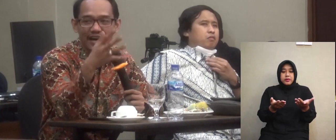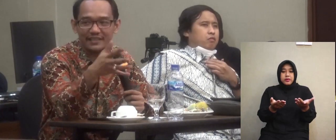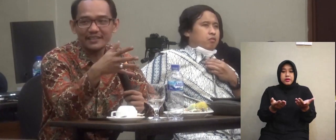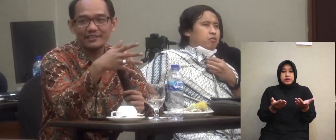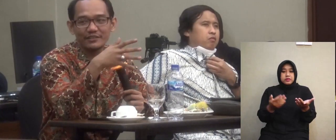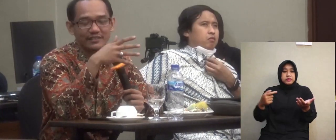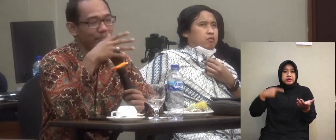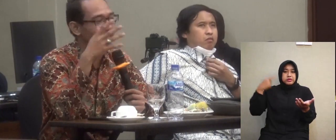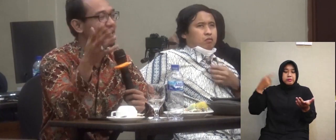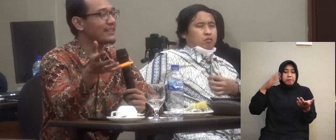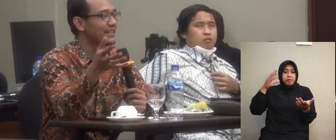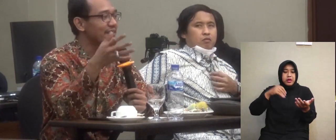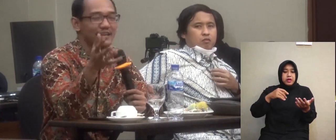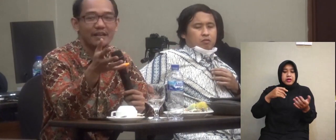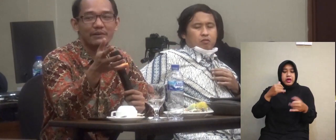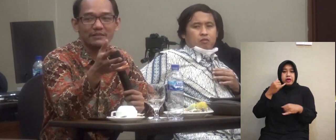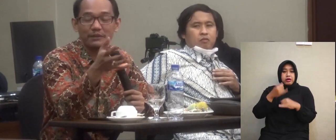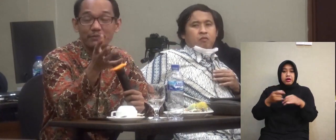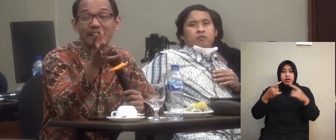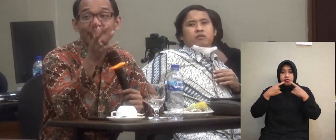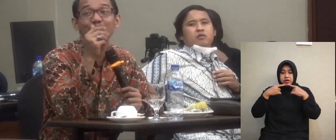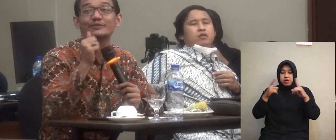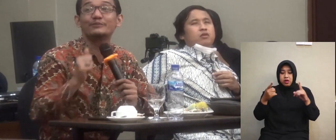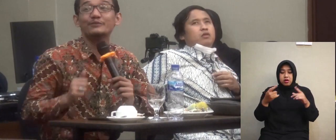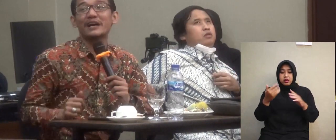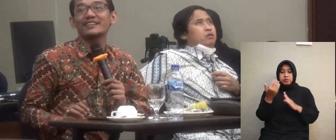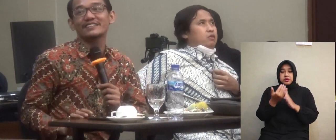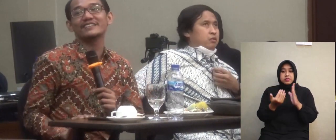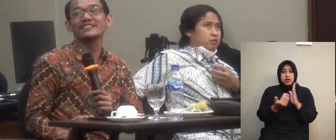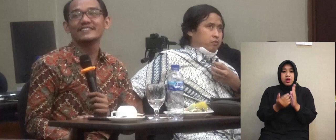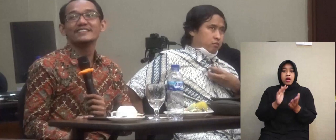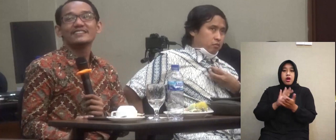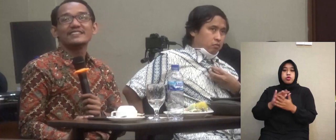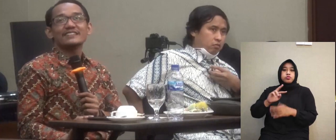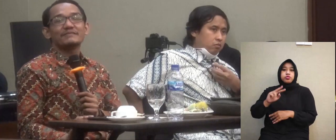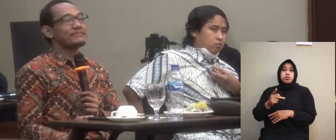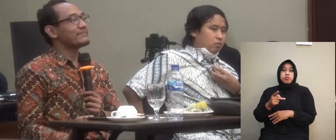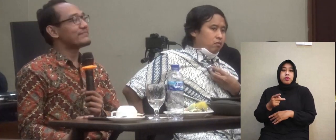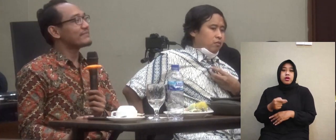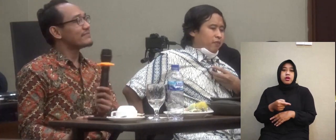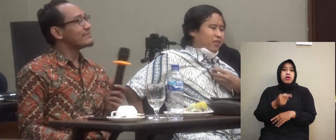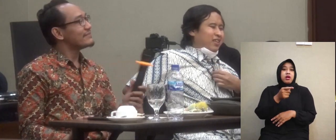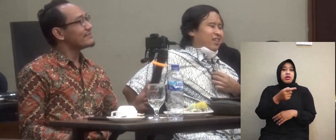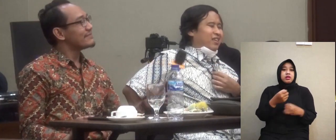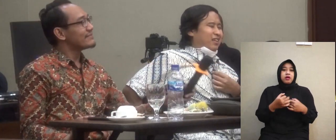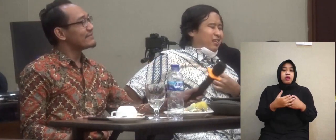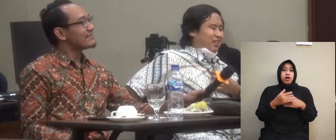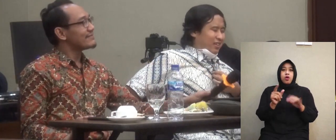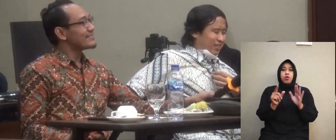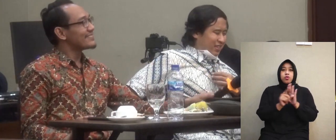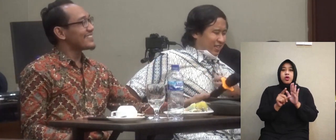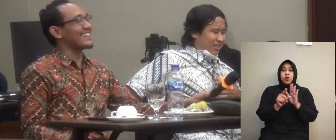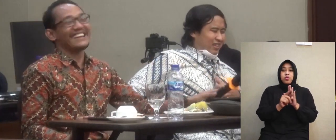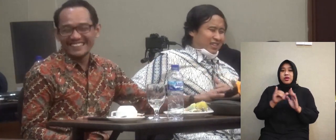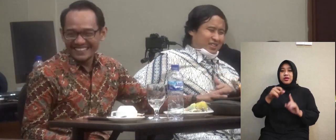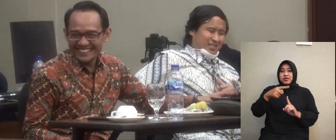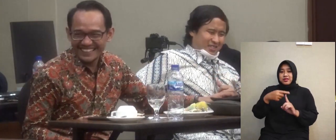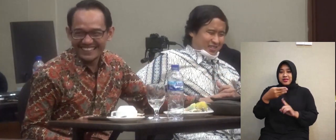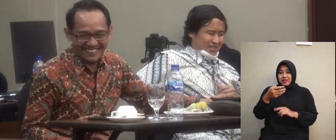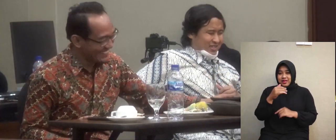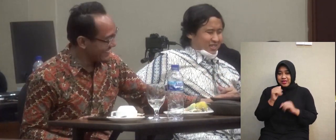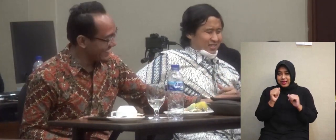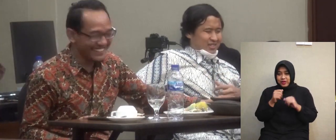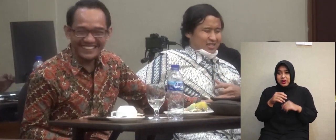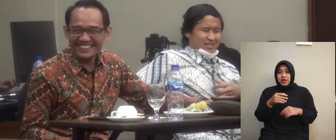berhari-hari gitu ya sampai trending segala macam kebijakan justru berubah gitu loh takut media ceritanya